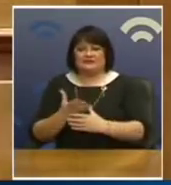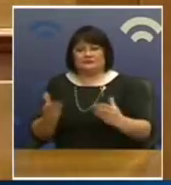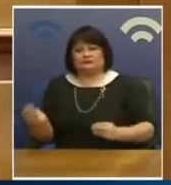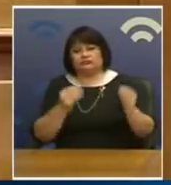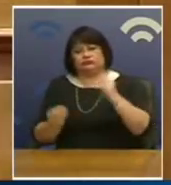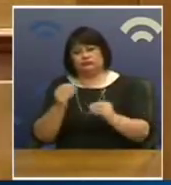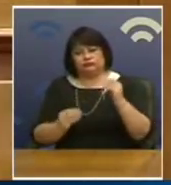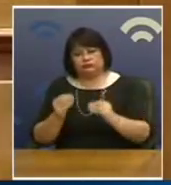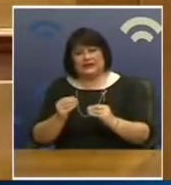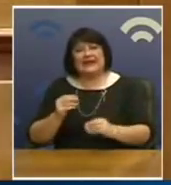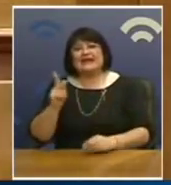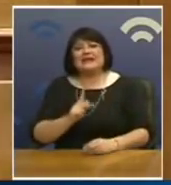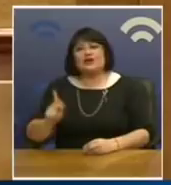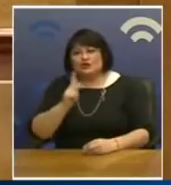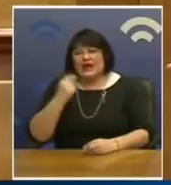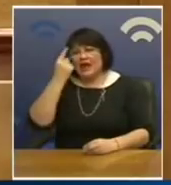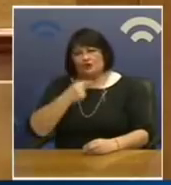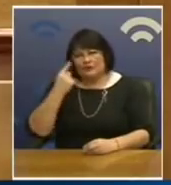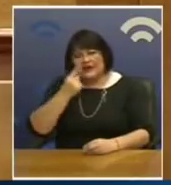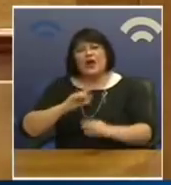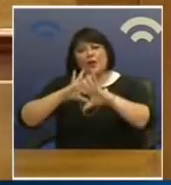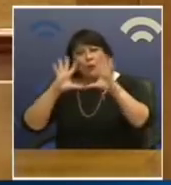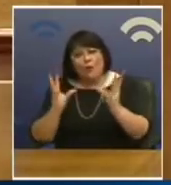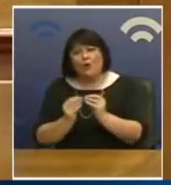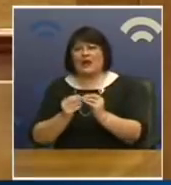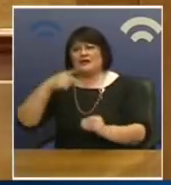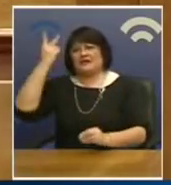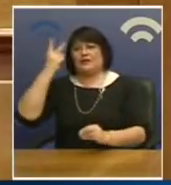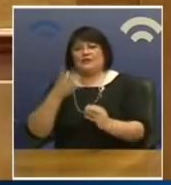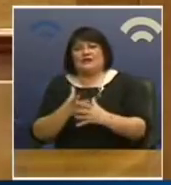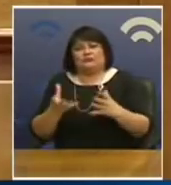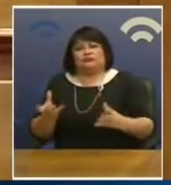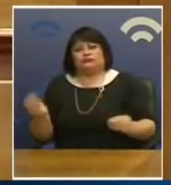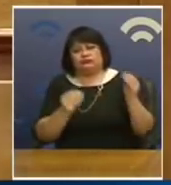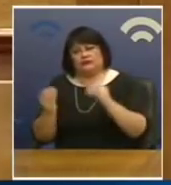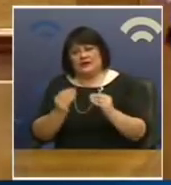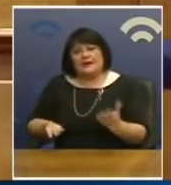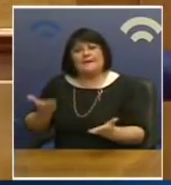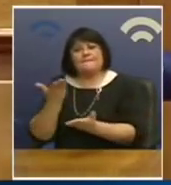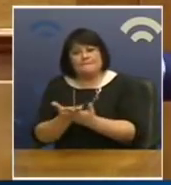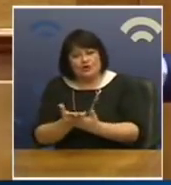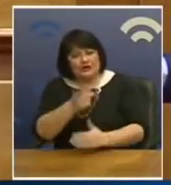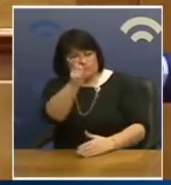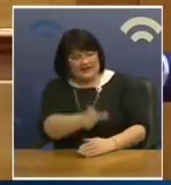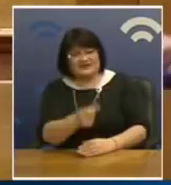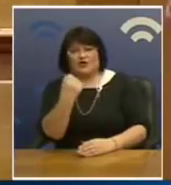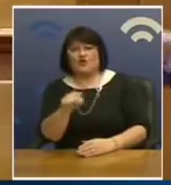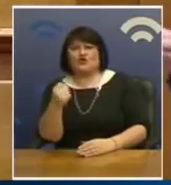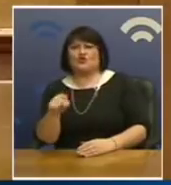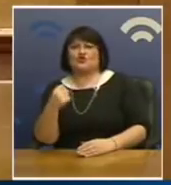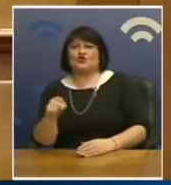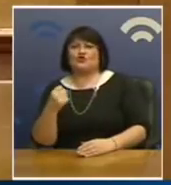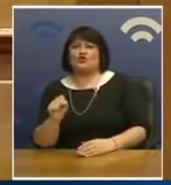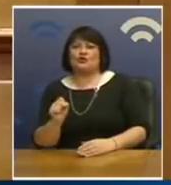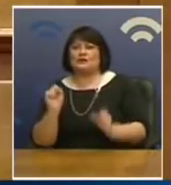ατομικών και κοινωνικών δικαιωμάτων που ενδιαφέρουν άμεσα τους πολίτες. Προτείνουμε λοιπόν και εσείς αρνείστε να